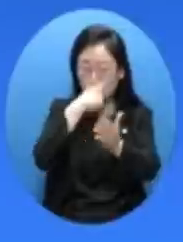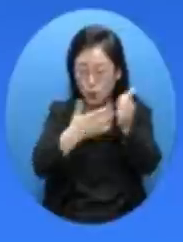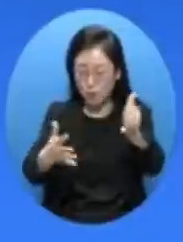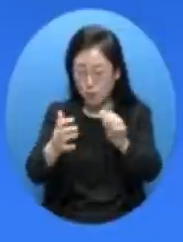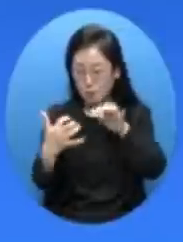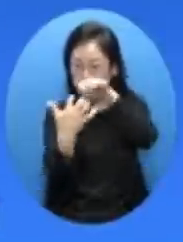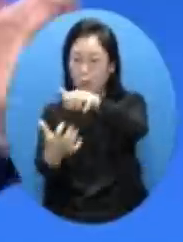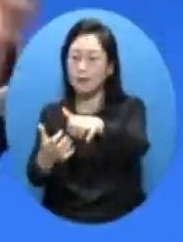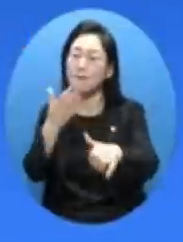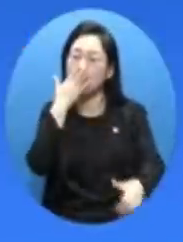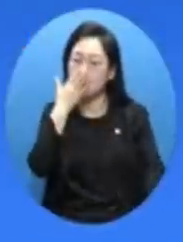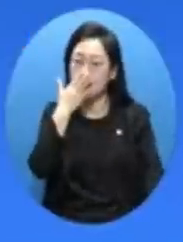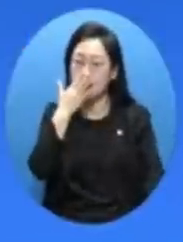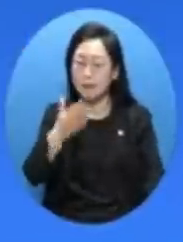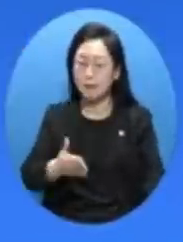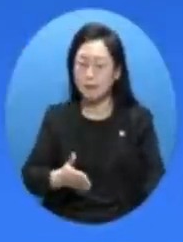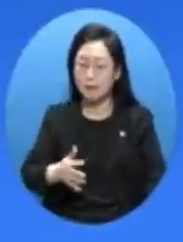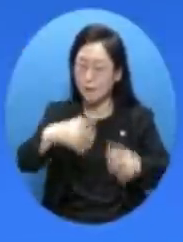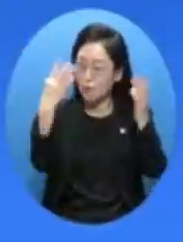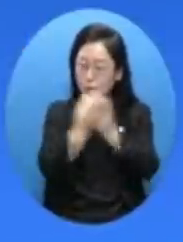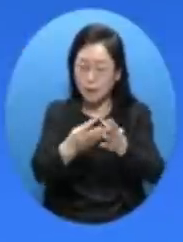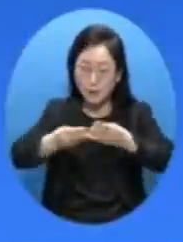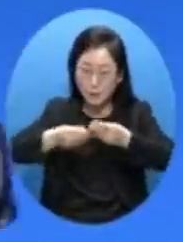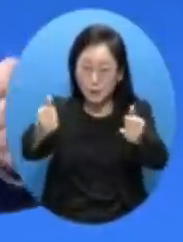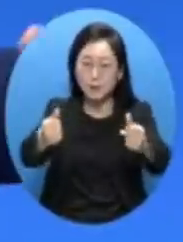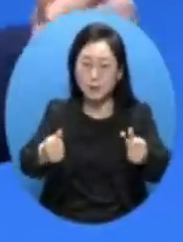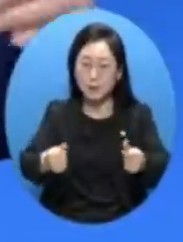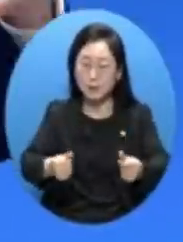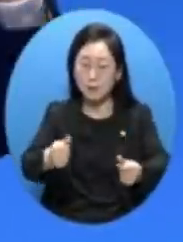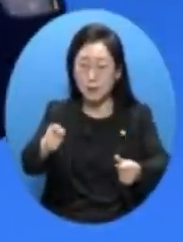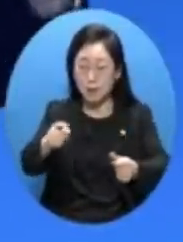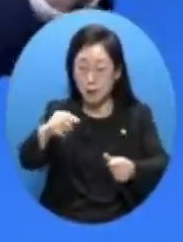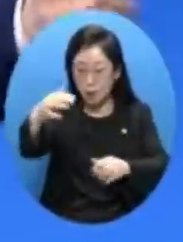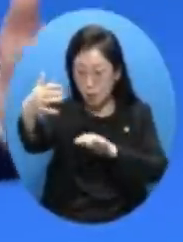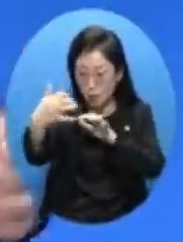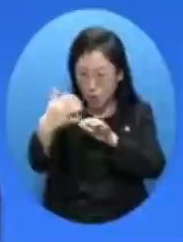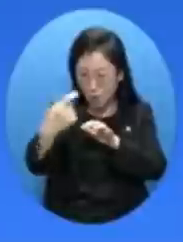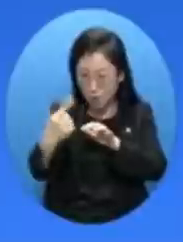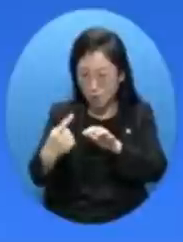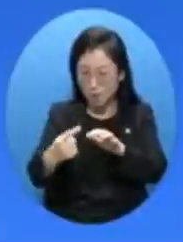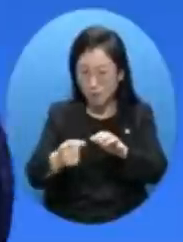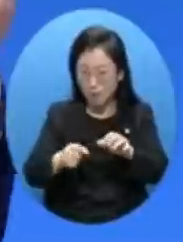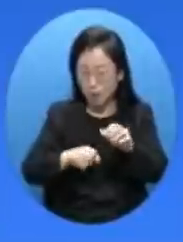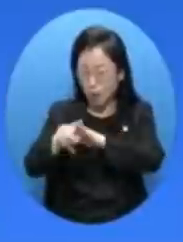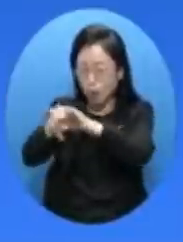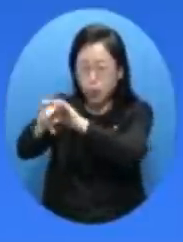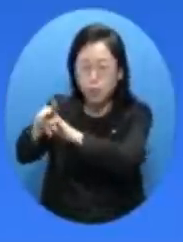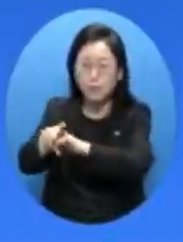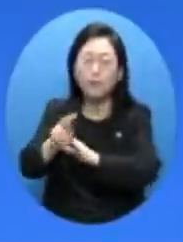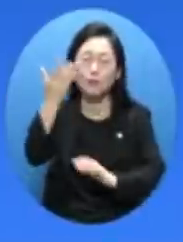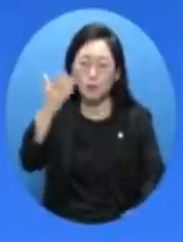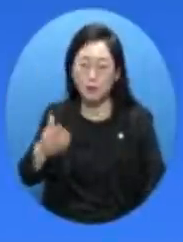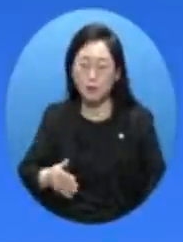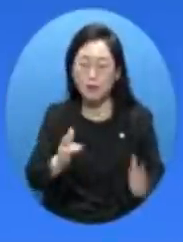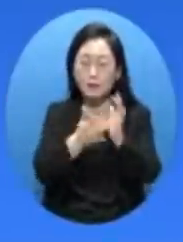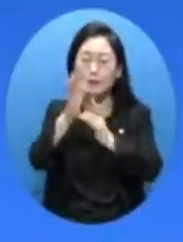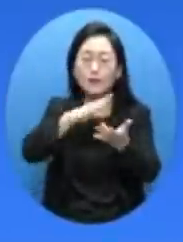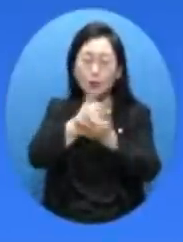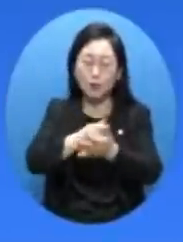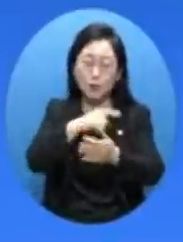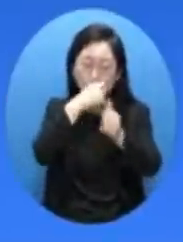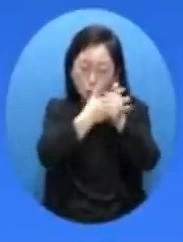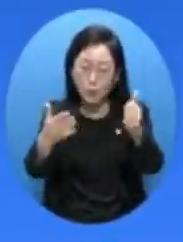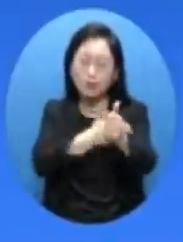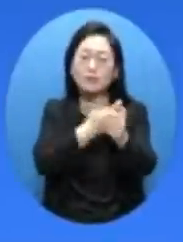되는 것입니다. 저들이 한 길로 우리 치러 서돌았지만 이국 길로 흩어져 도망가게 될 것입니다. 예수의 보혈의 위대한 능력이 있습니다. 우리